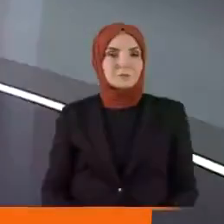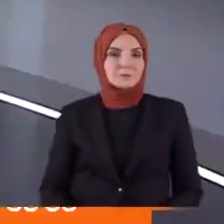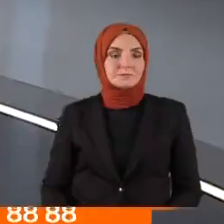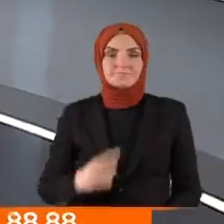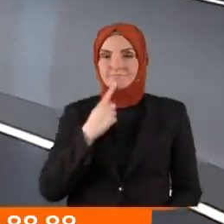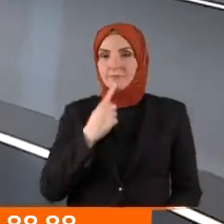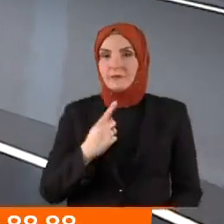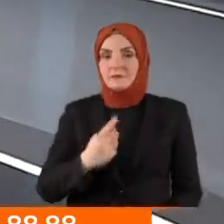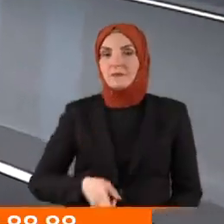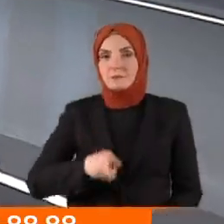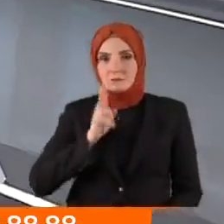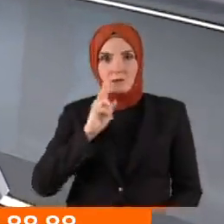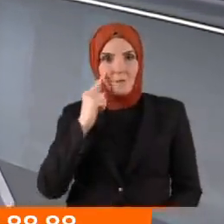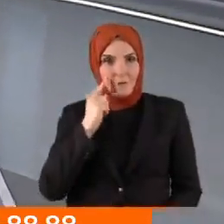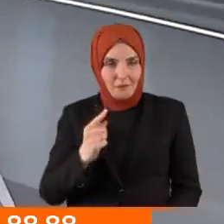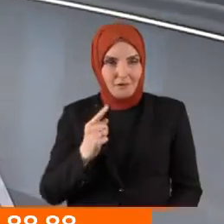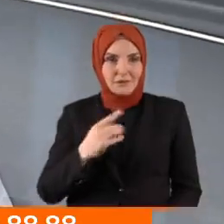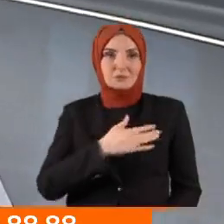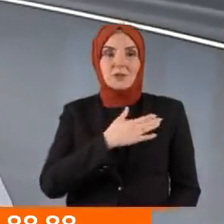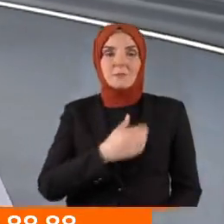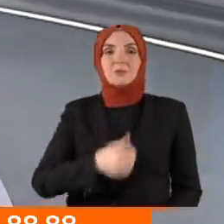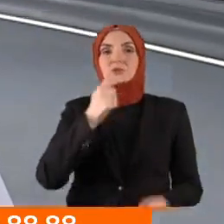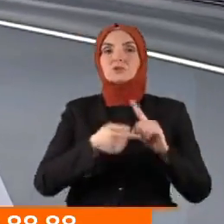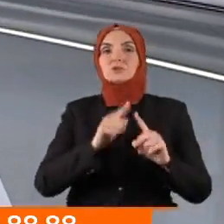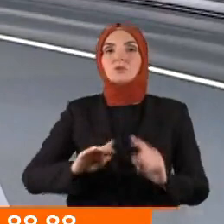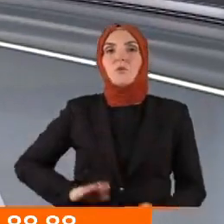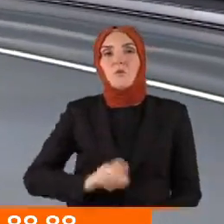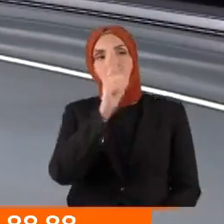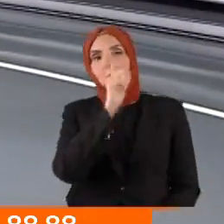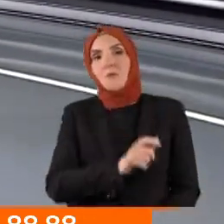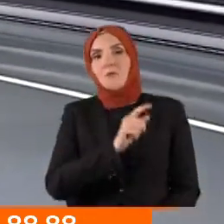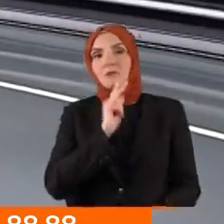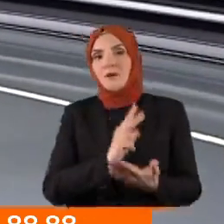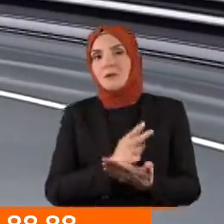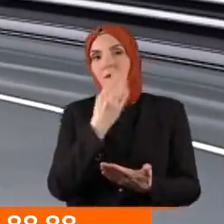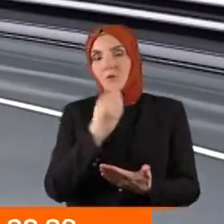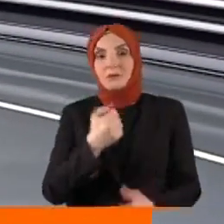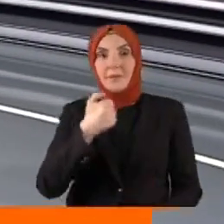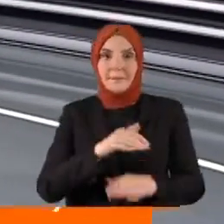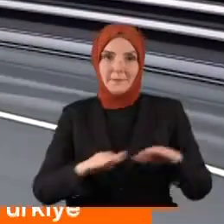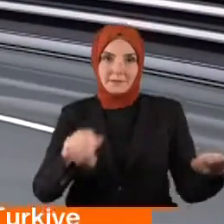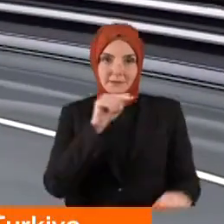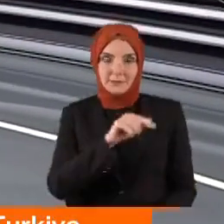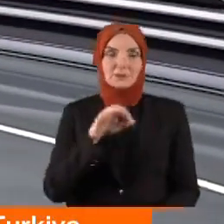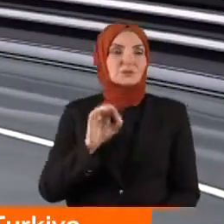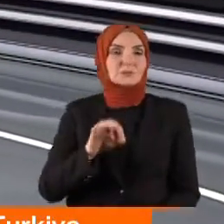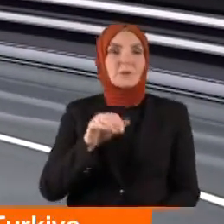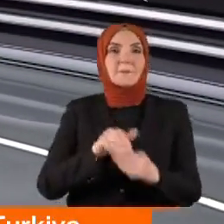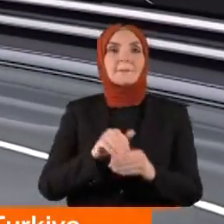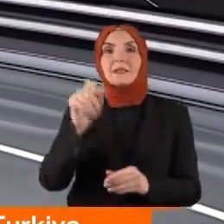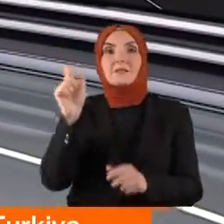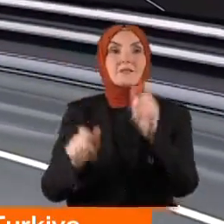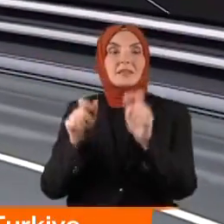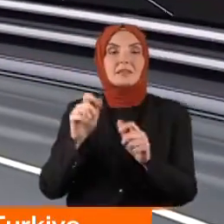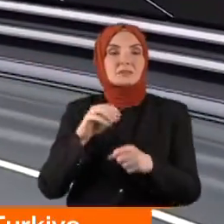Bir yılın sonunda CHP Genel Başkanı Kılıçdaroğlu isminde uzlaşan altılı masa şimdi de vekil pazarlığında. Saadet, Deva, Gelecek